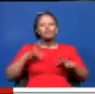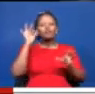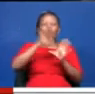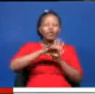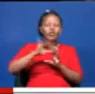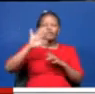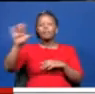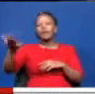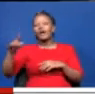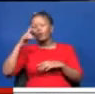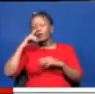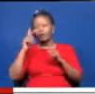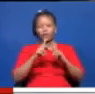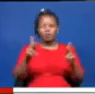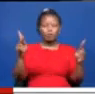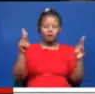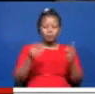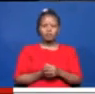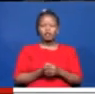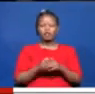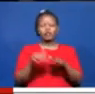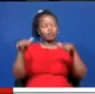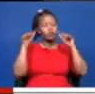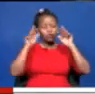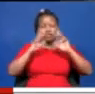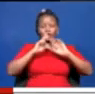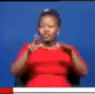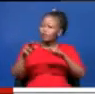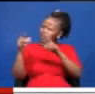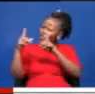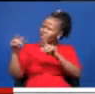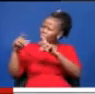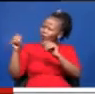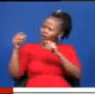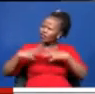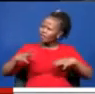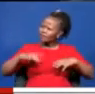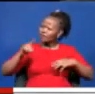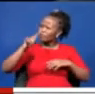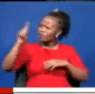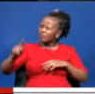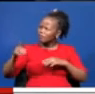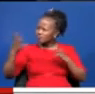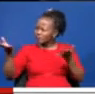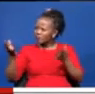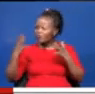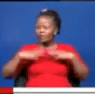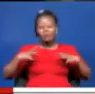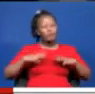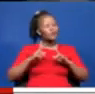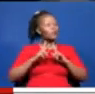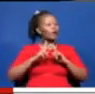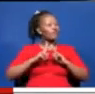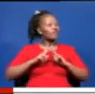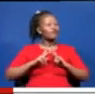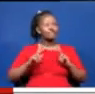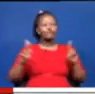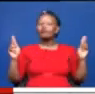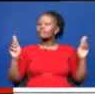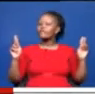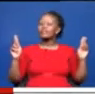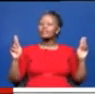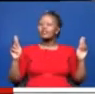vizuri. Na wagojee matokeo. Message kwa Kenyans leo. Wawe na amani yote tu. Kabisa